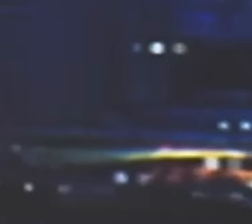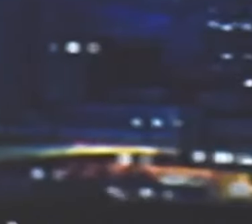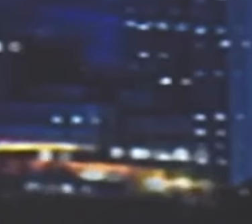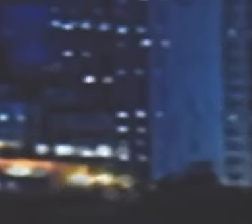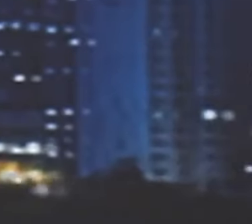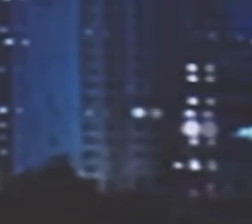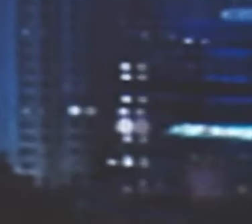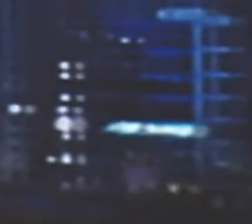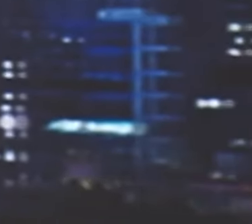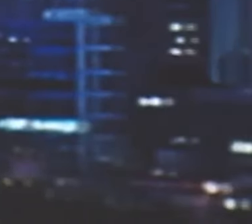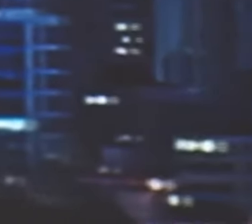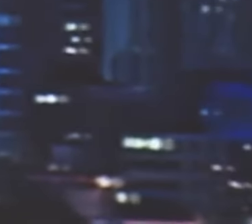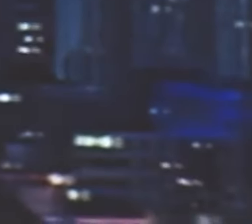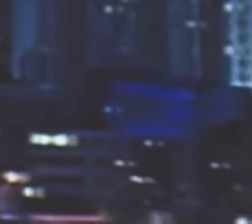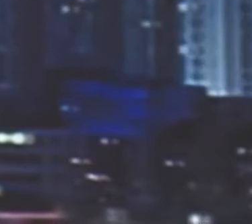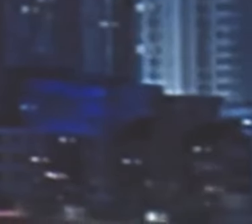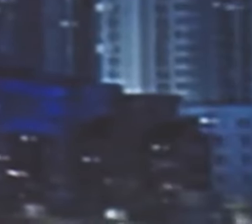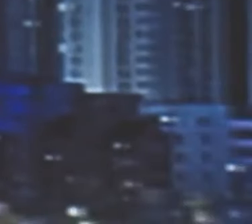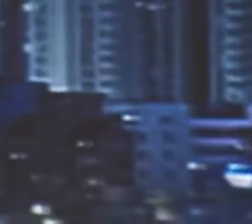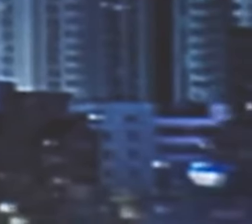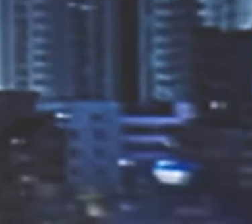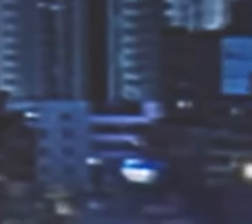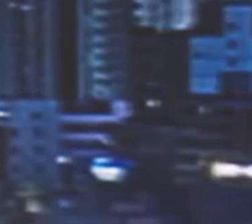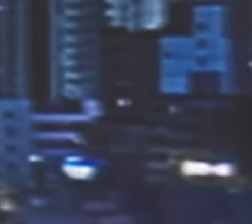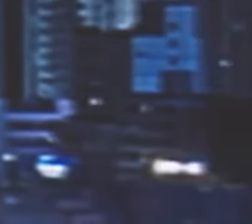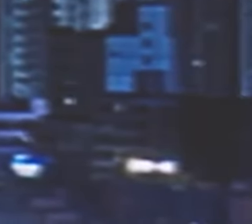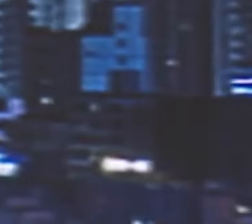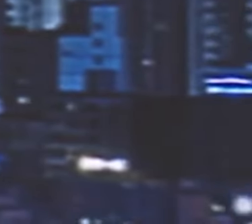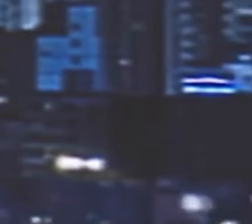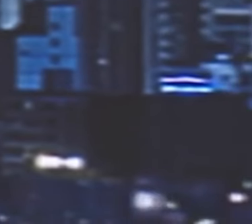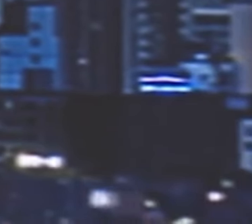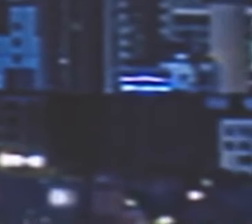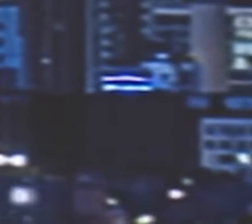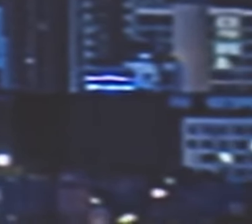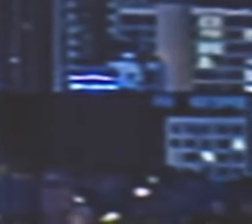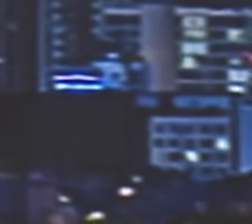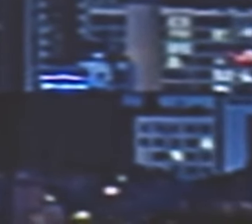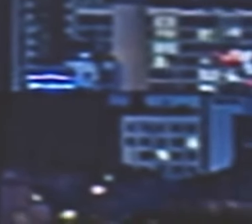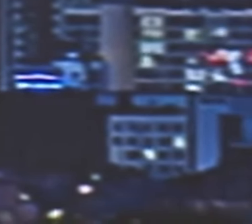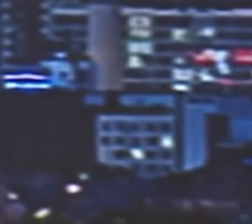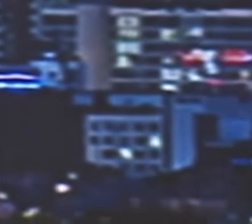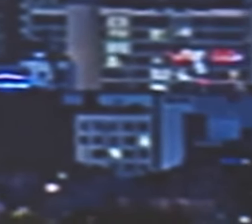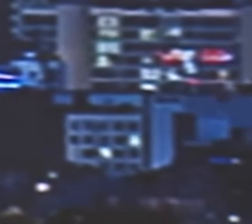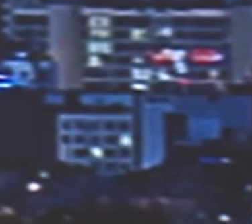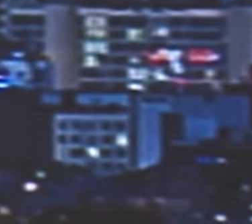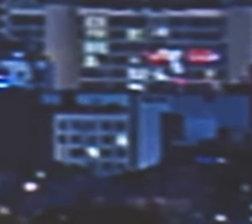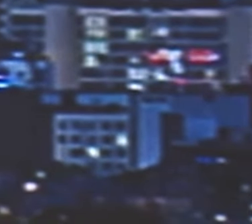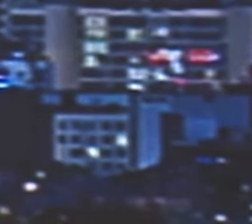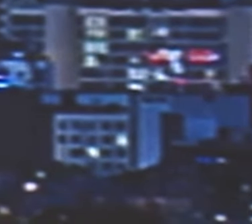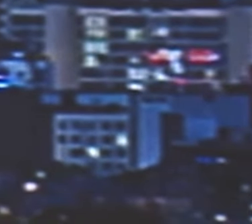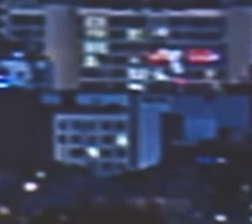JTBC 뉴스를 시청해 주신 여러분 고맙습니다. 저희는 저녁 6시 50분 뉴스룸에서 뵙겠습니다.